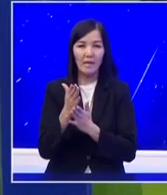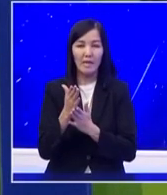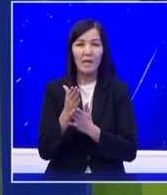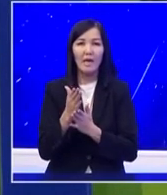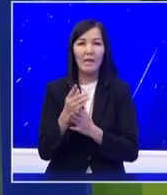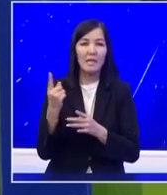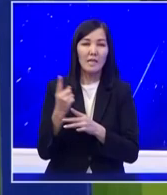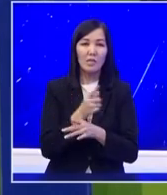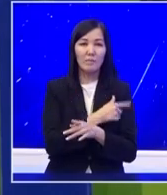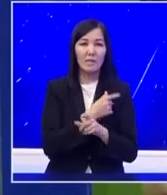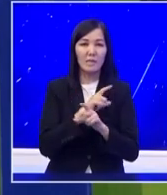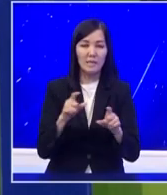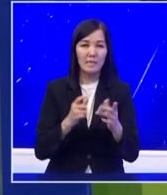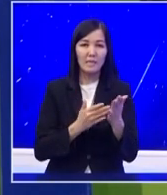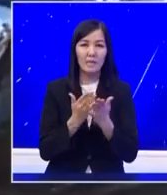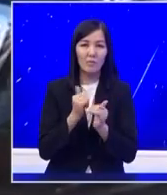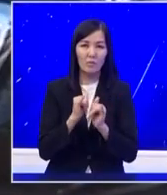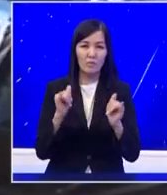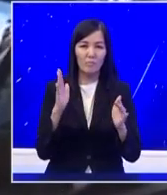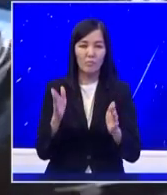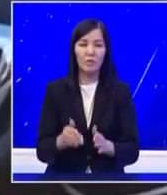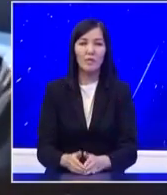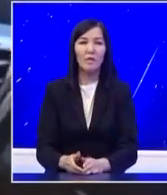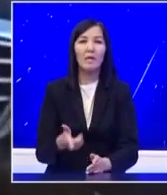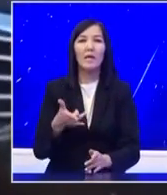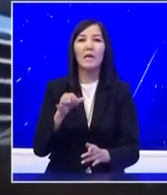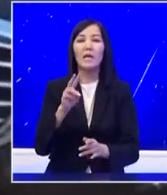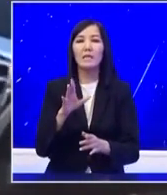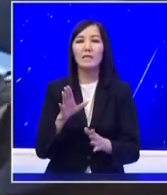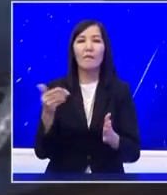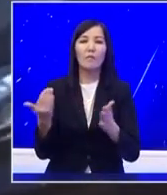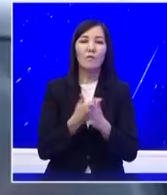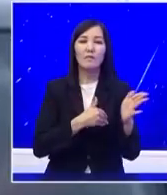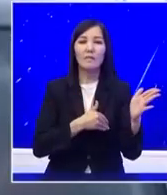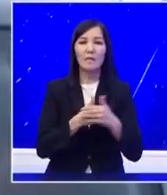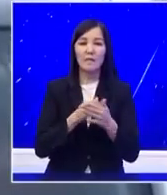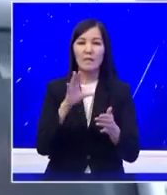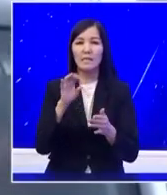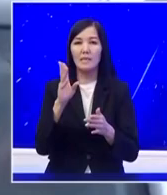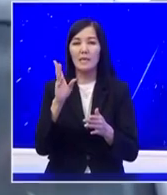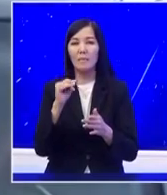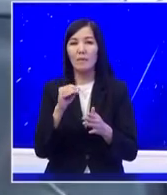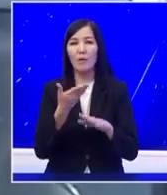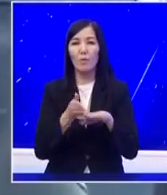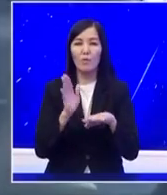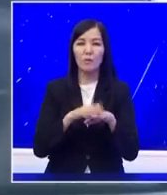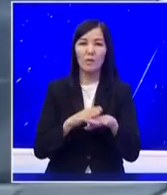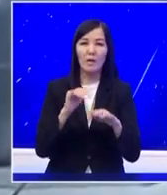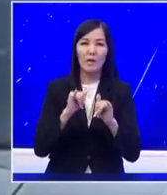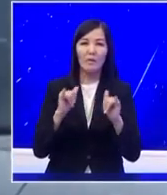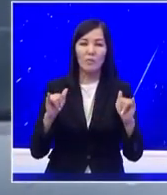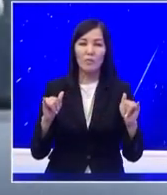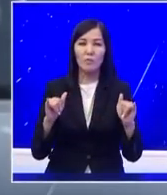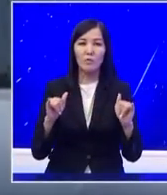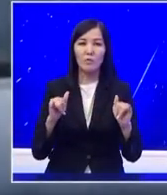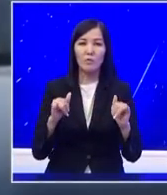составляет лишь медицинская отрасль. Греция вновь закрыла границы для граждан Сербии. Причиной стало ухудшение эпидемиологической обстановки в